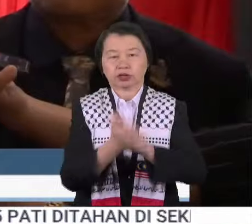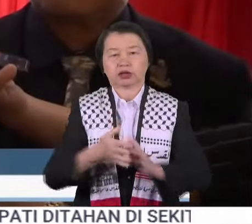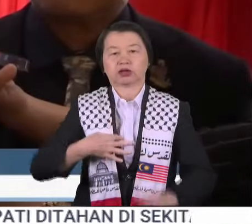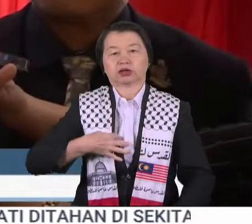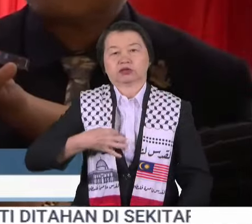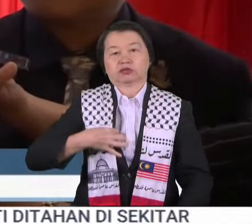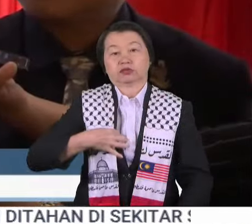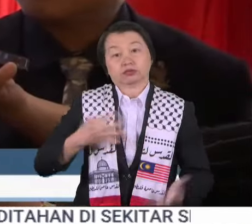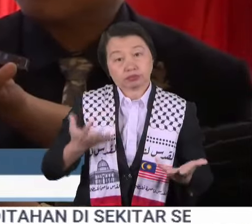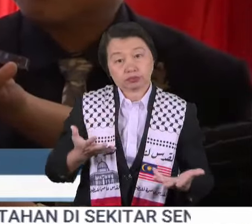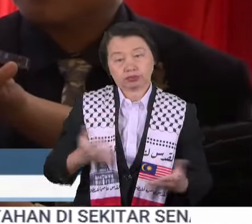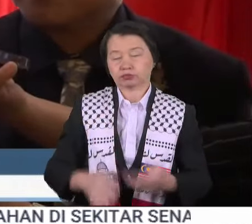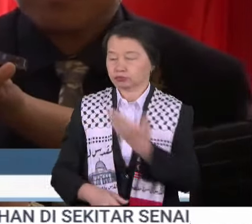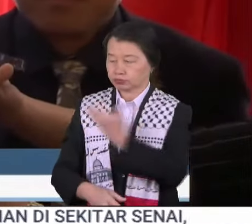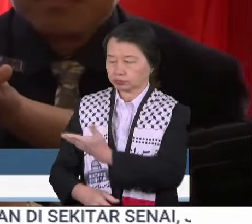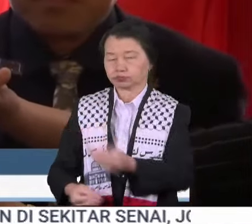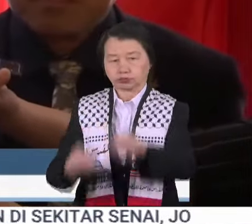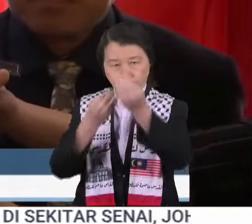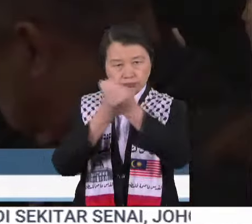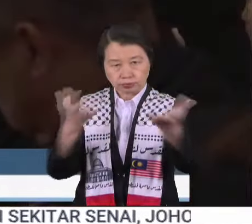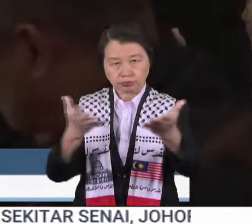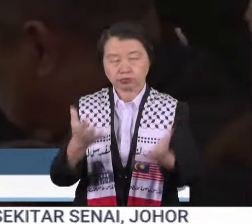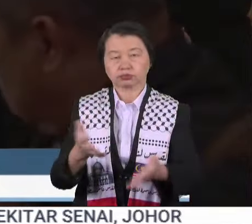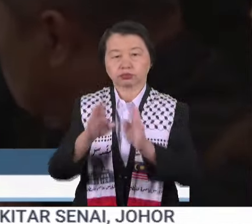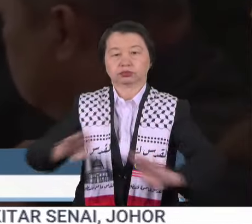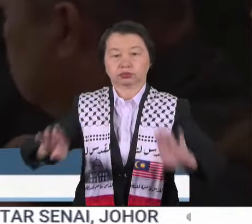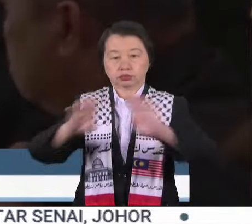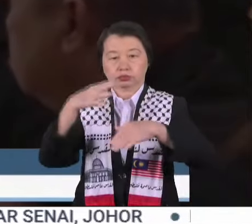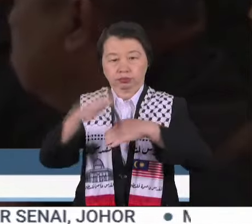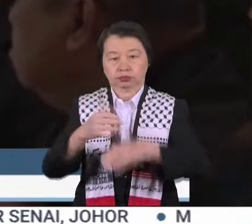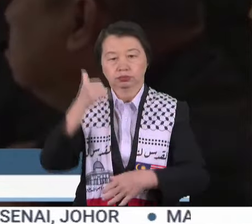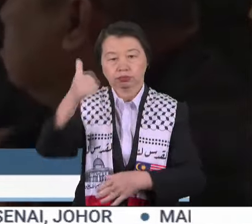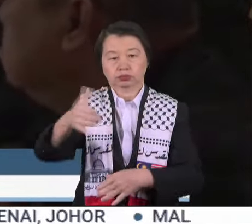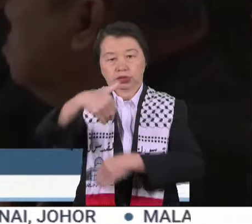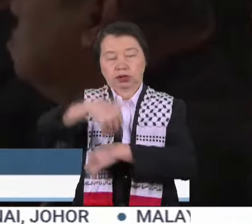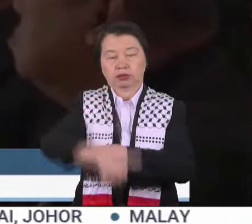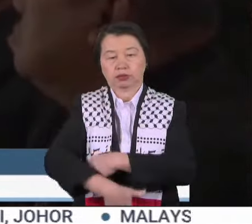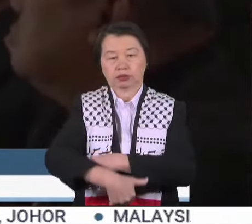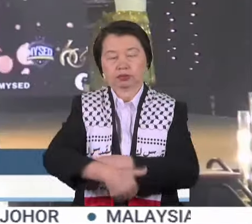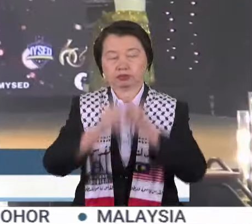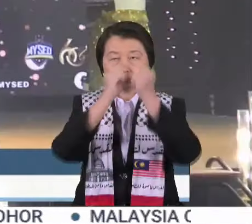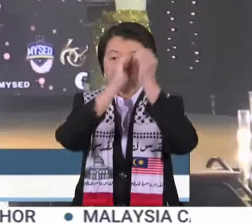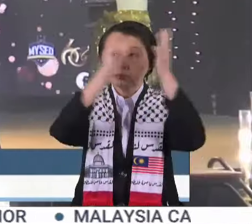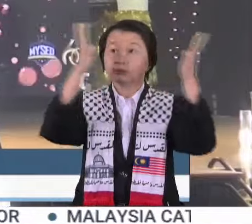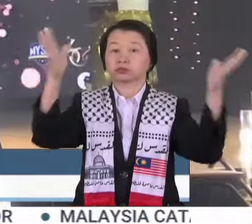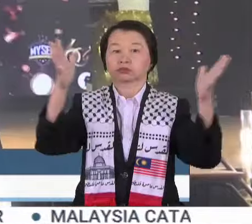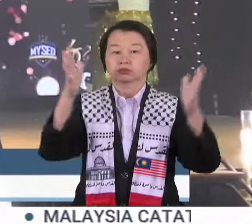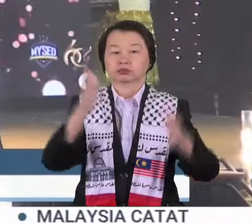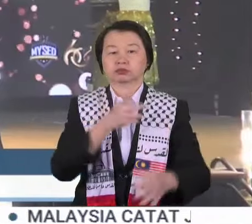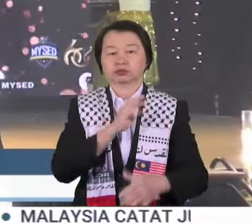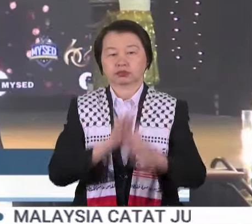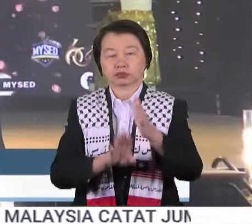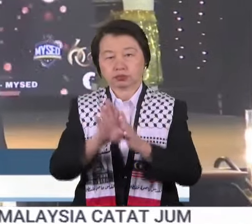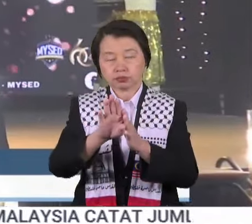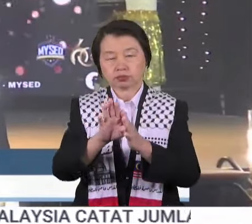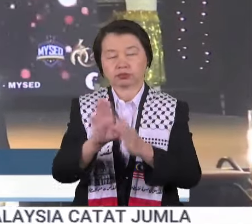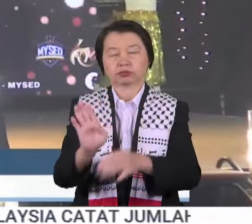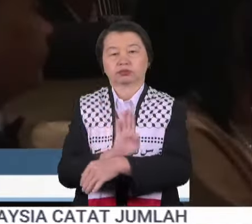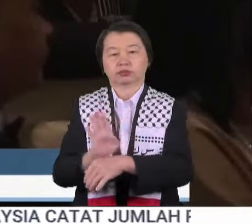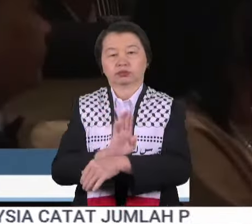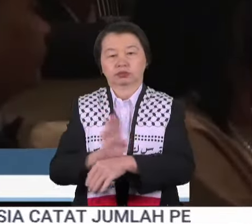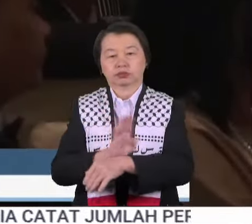menjadiawan beliau memberitahu demikian kepada pemberita selepas menghadiri malam apresiasi Kementerian belia sukan danembangunan